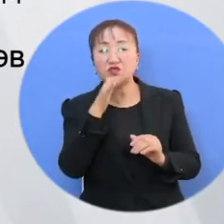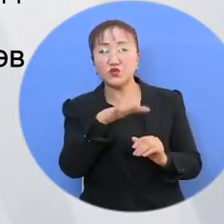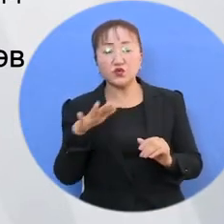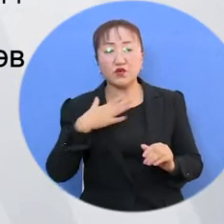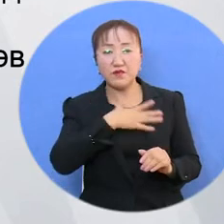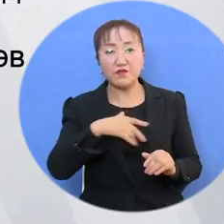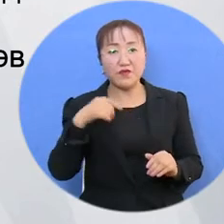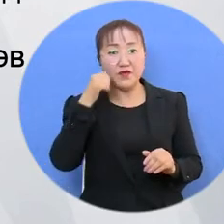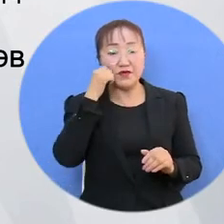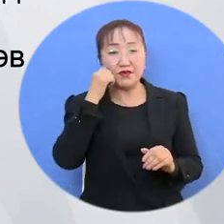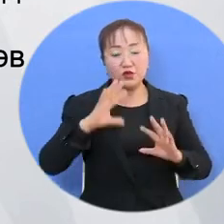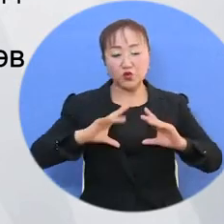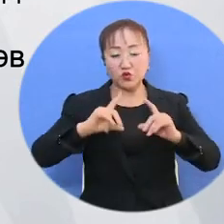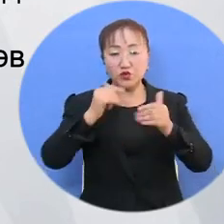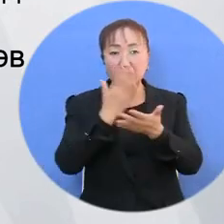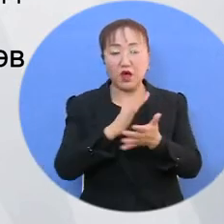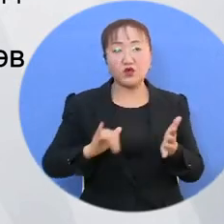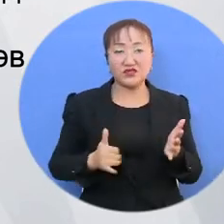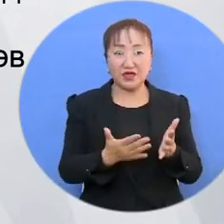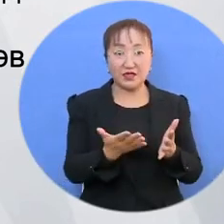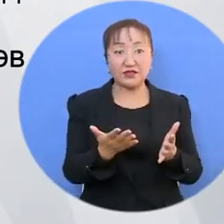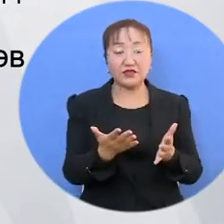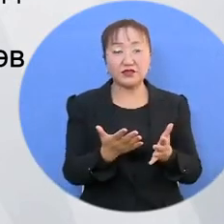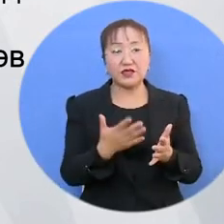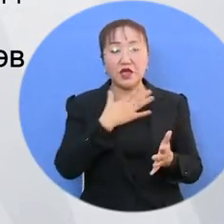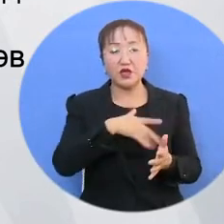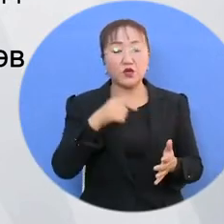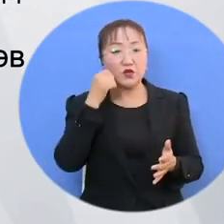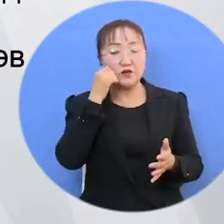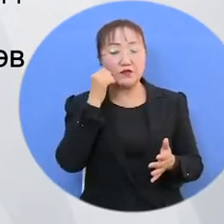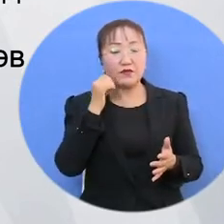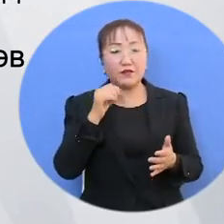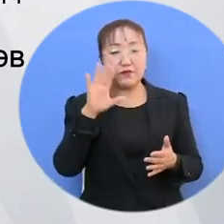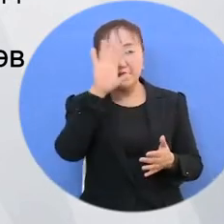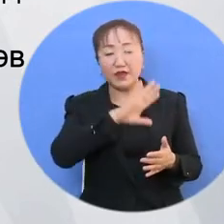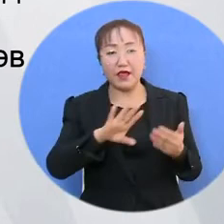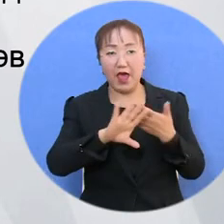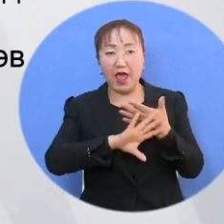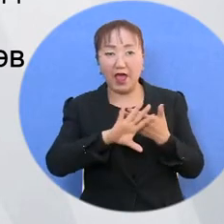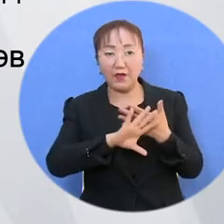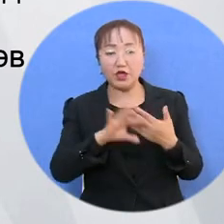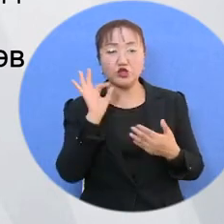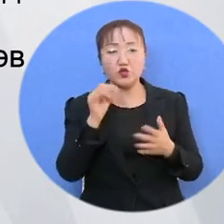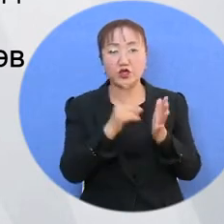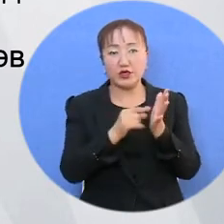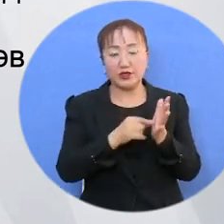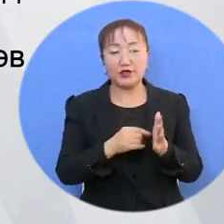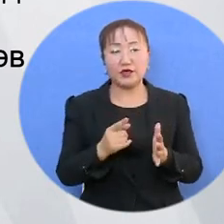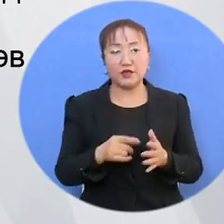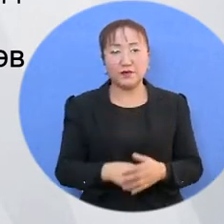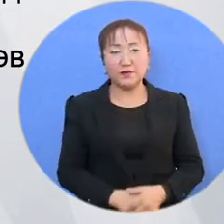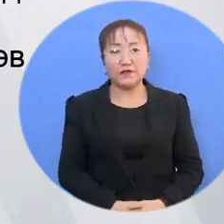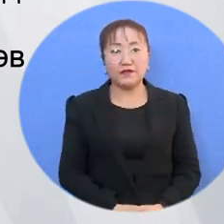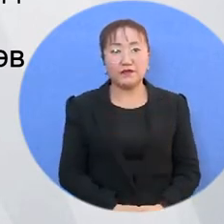хувьд хөгжиж яваа учраас бас эрүүл мэндэ хамгаалж зөв хэрэглээтэй байх нь зүйтэй юм аа. За